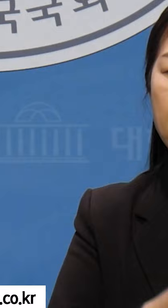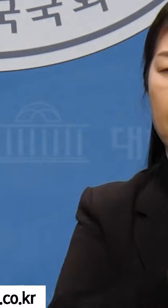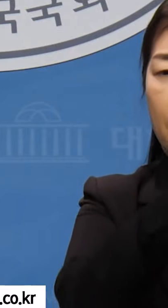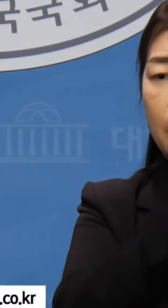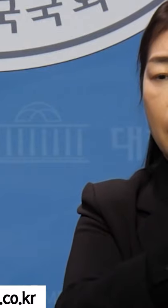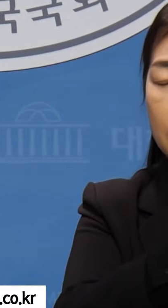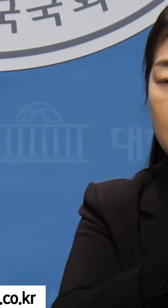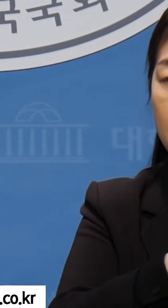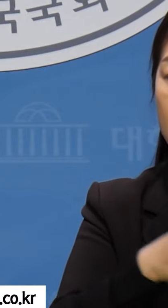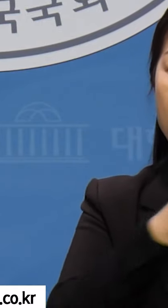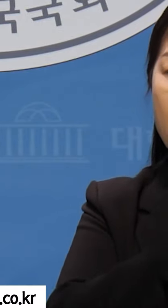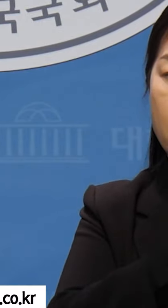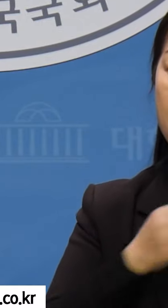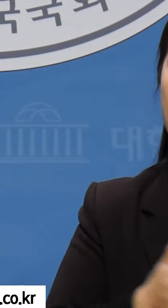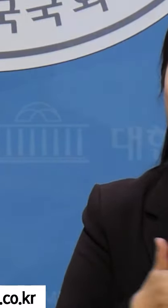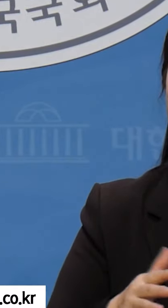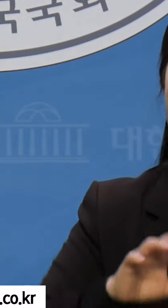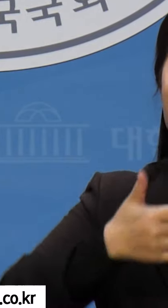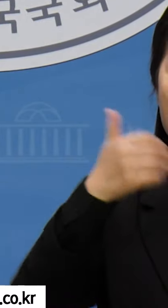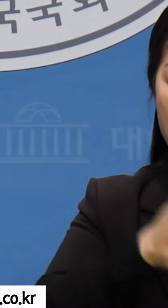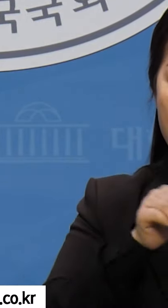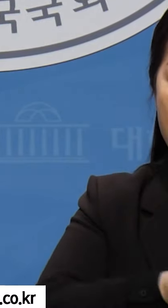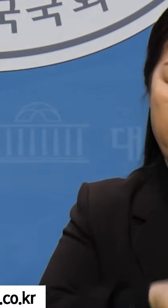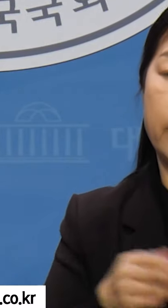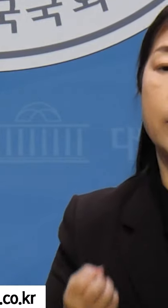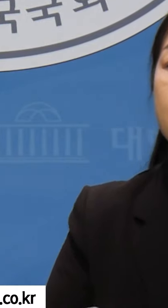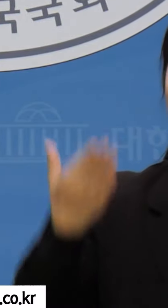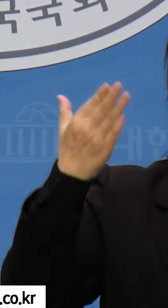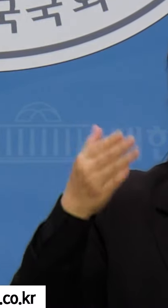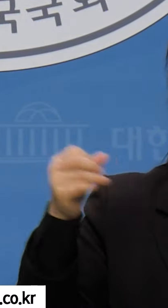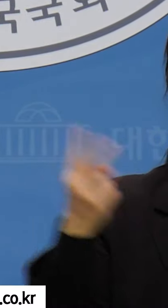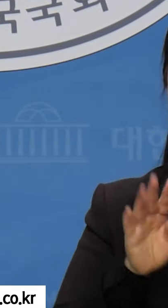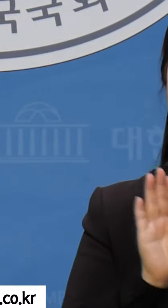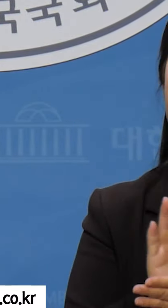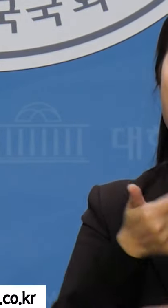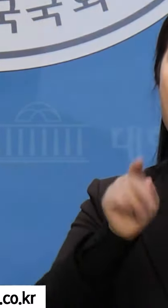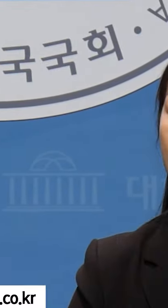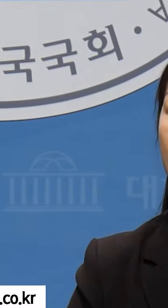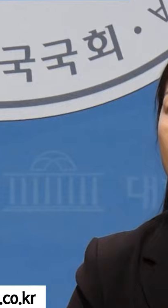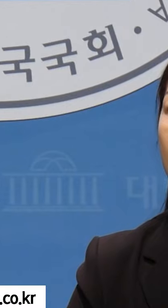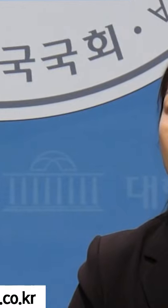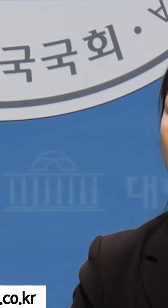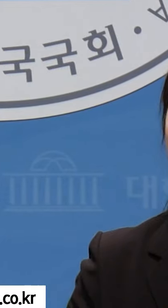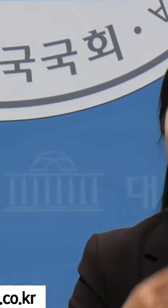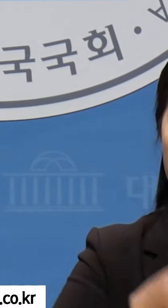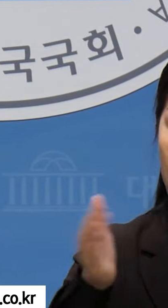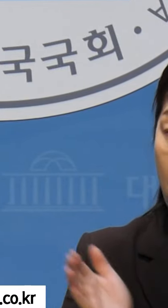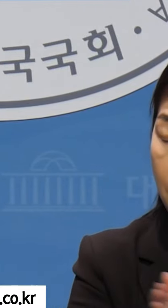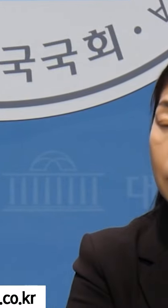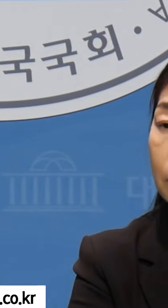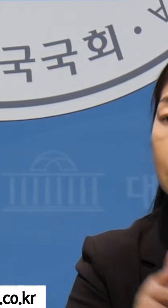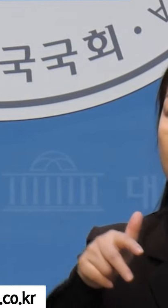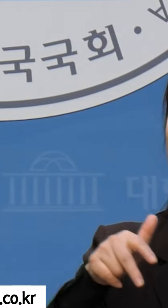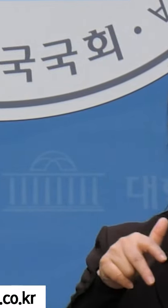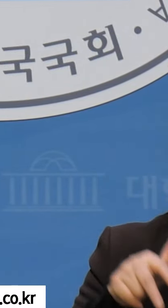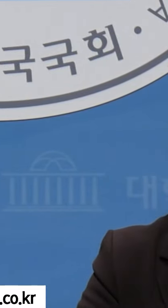일원으로 총선 승리, 분당갑 승리에 최선을 다하겠습니다. 감사합니다. 저희